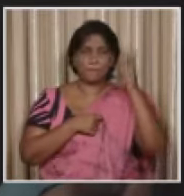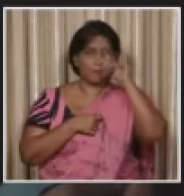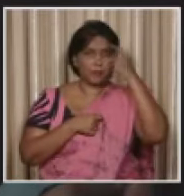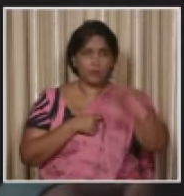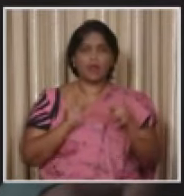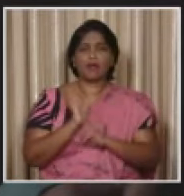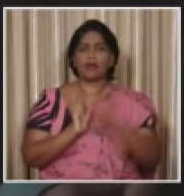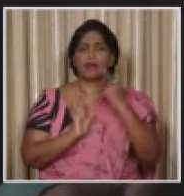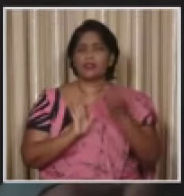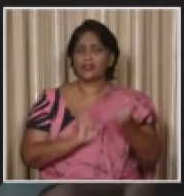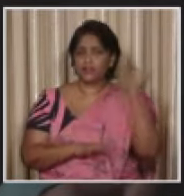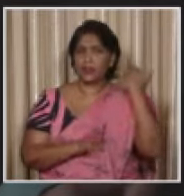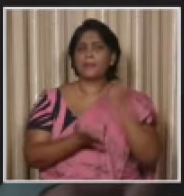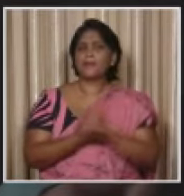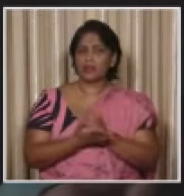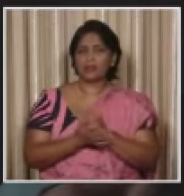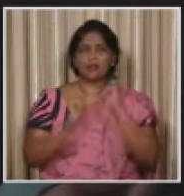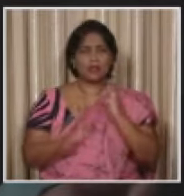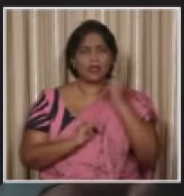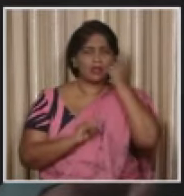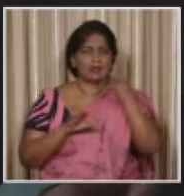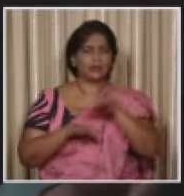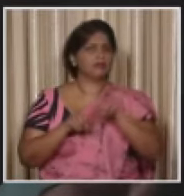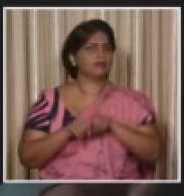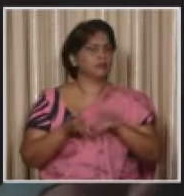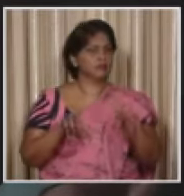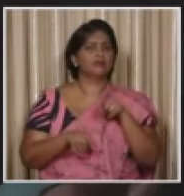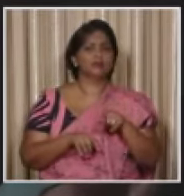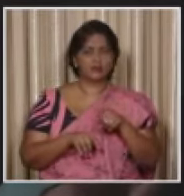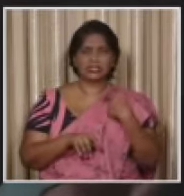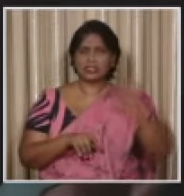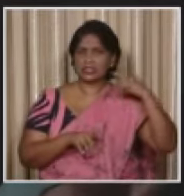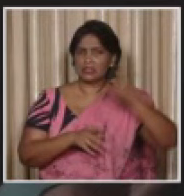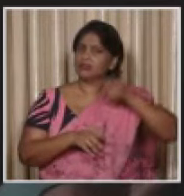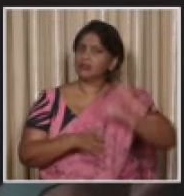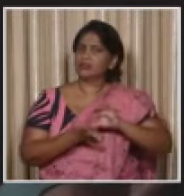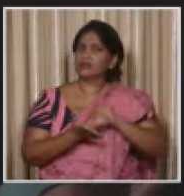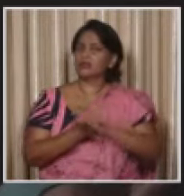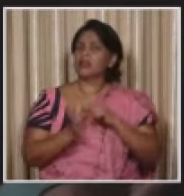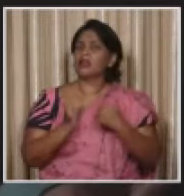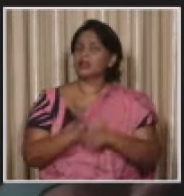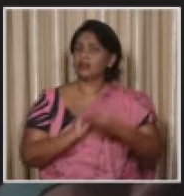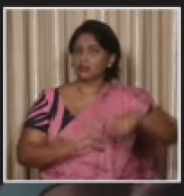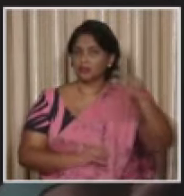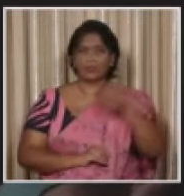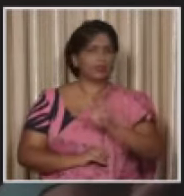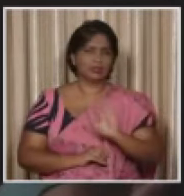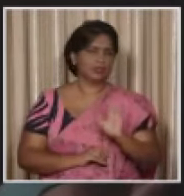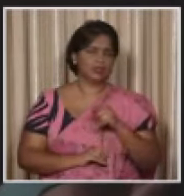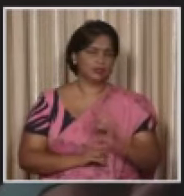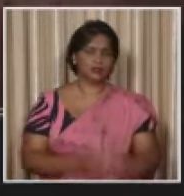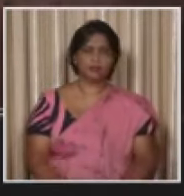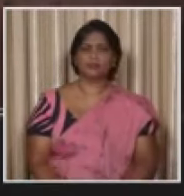වඩා වැඩි මහ බැංකුවේ බැරදි මතයක් සමාජගත කරනවා. අපි මේ ඊයේ පෙරේදා සම්මත කරපු පනතෙන් තමයි මේ වැඩි වෙන්නේ කියලා එහෙම එකක් නැහැ.